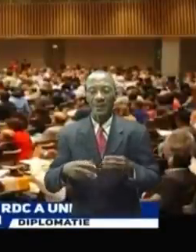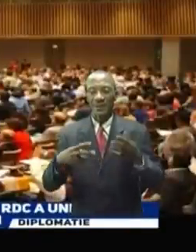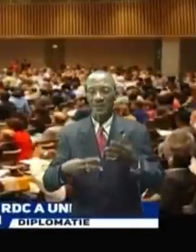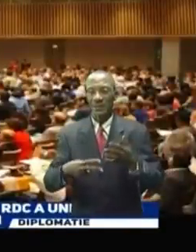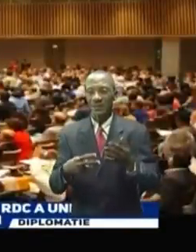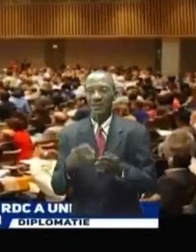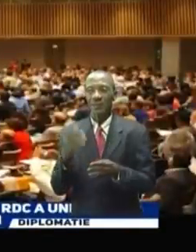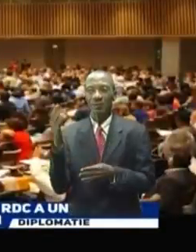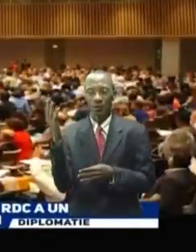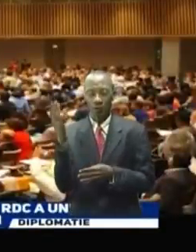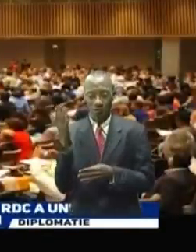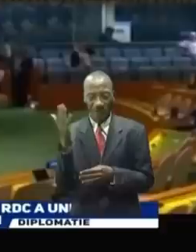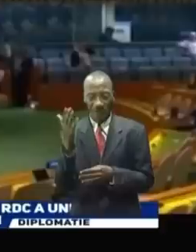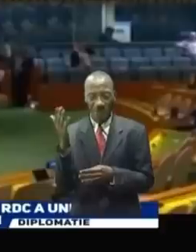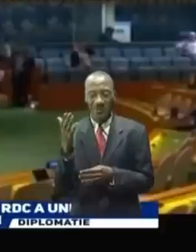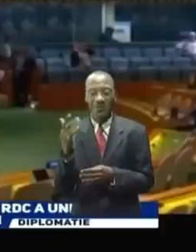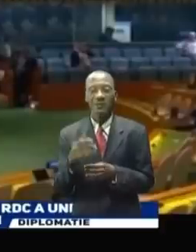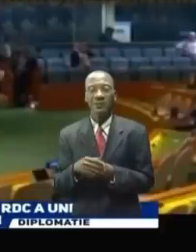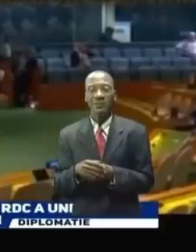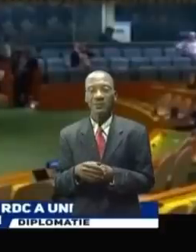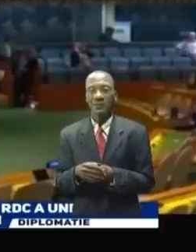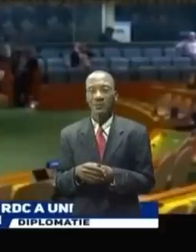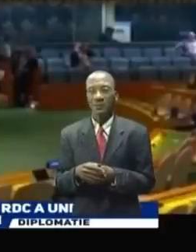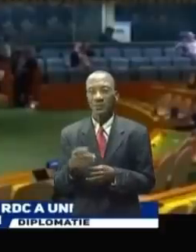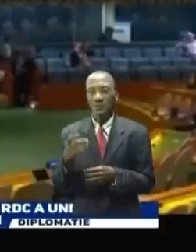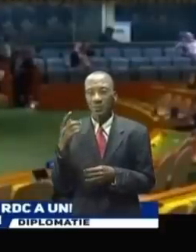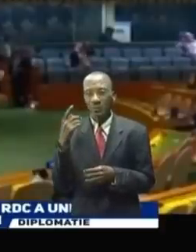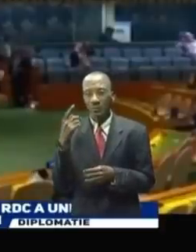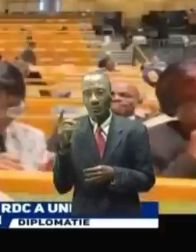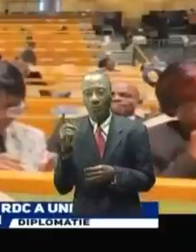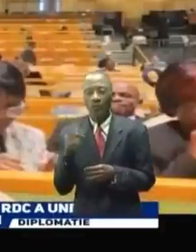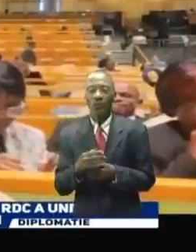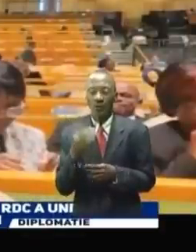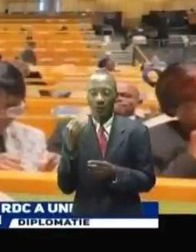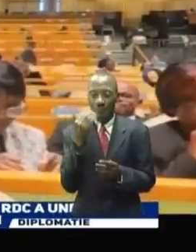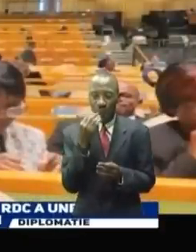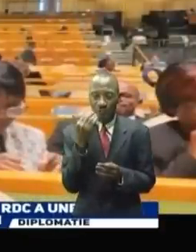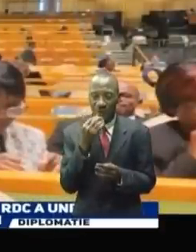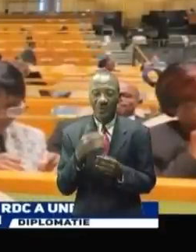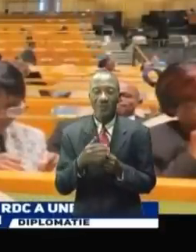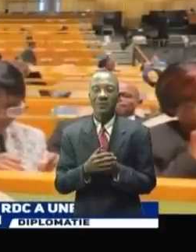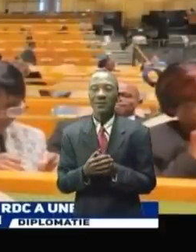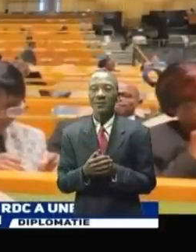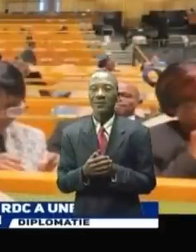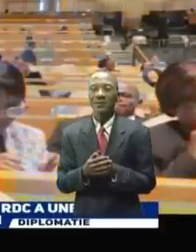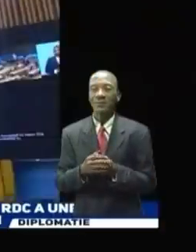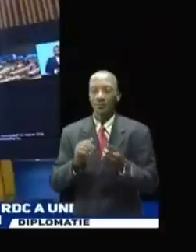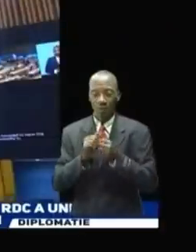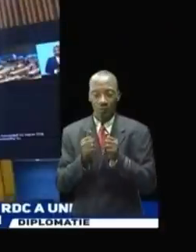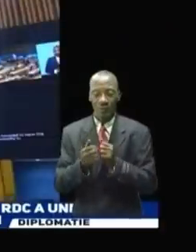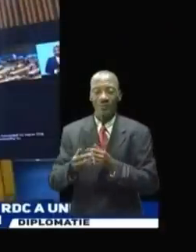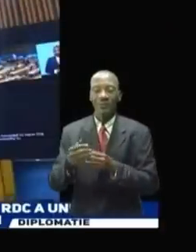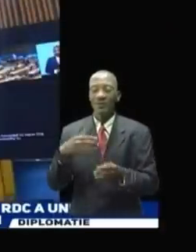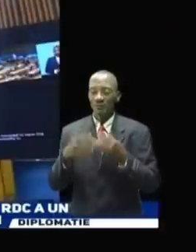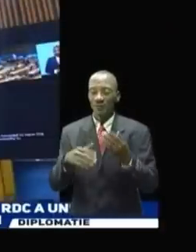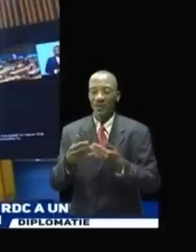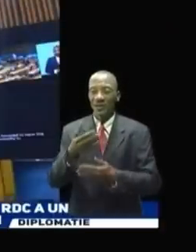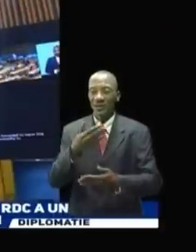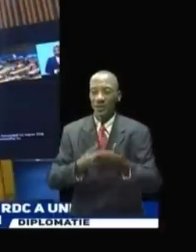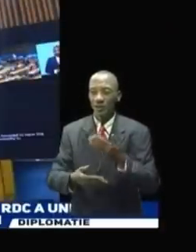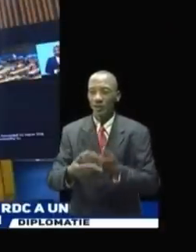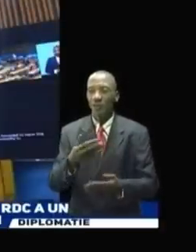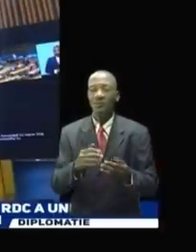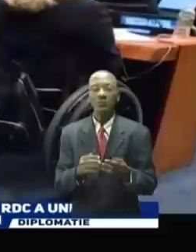la Convention relative aux droits des personnes handicapées s'est ouverte ce mardi 13 juin 2023 au siège des Nations Unies à New York,